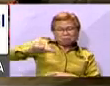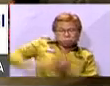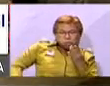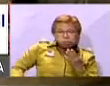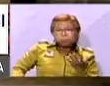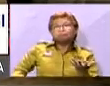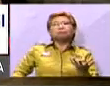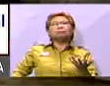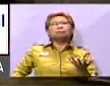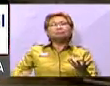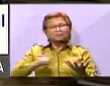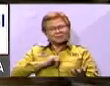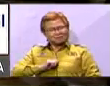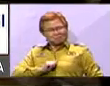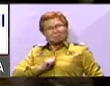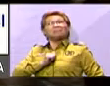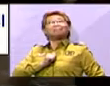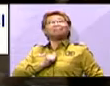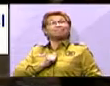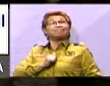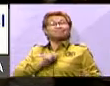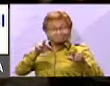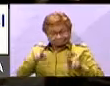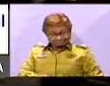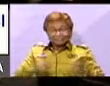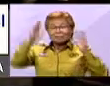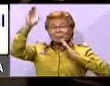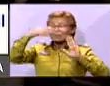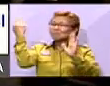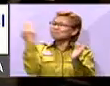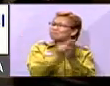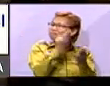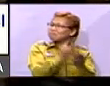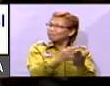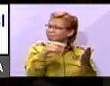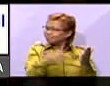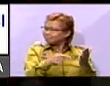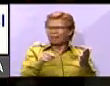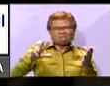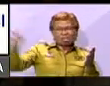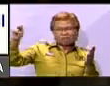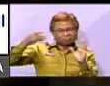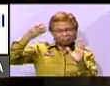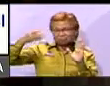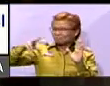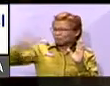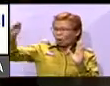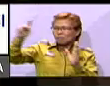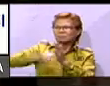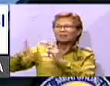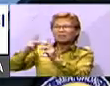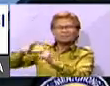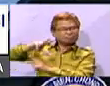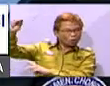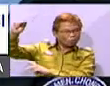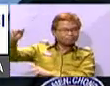negara saya berbangga bahawa rakyat Malaysia telah membuktikanah menyangkal apa yang mereka